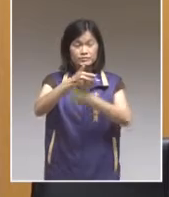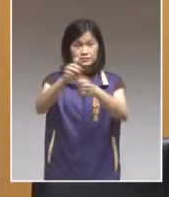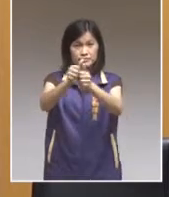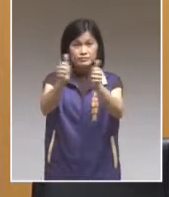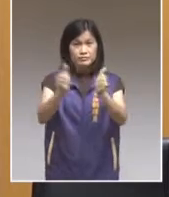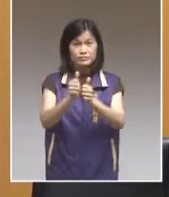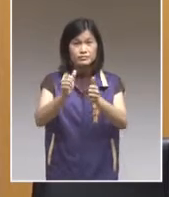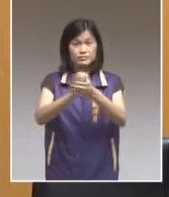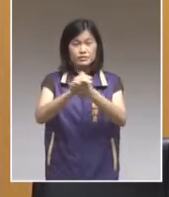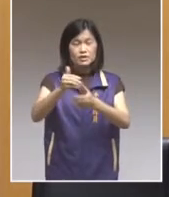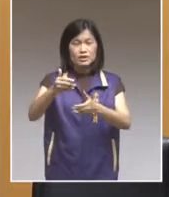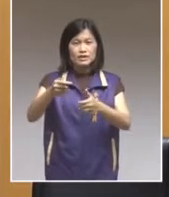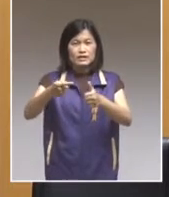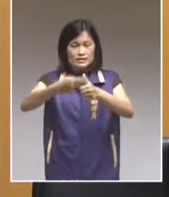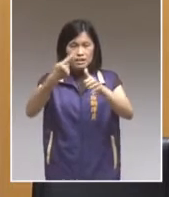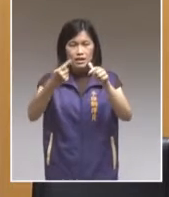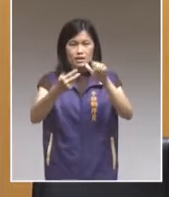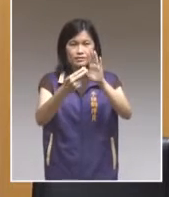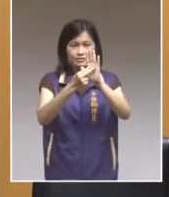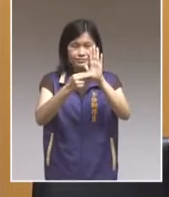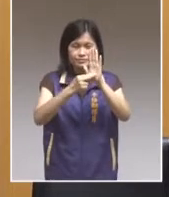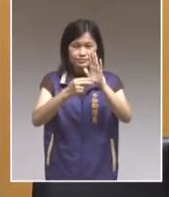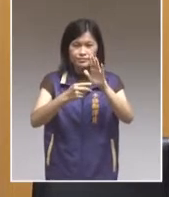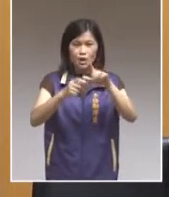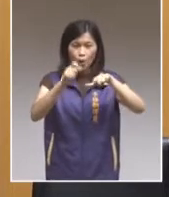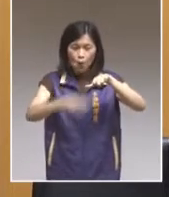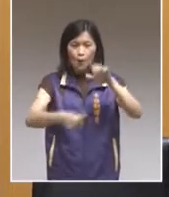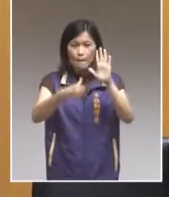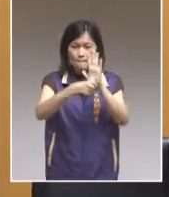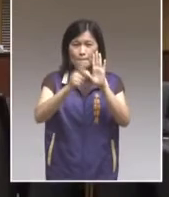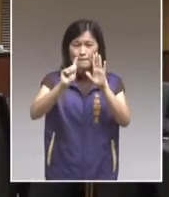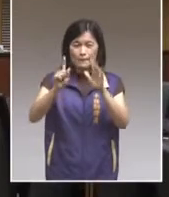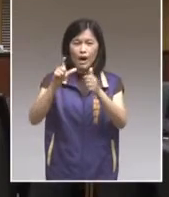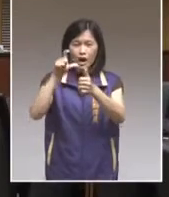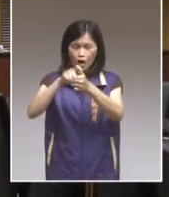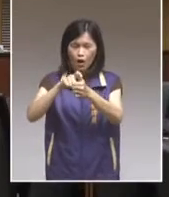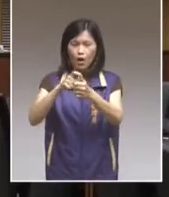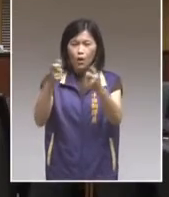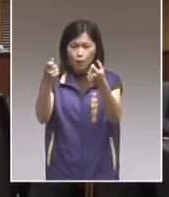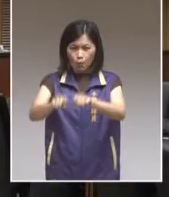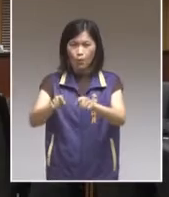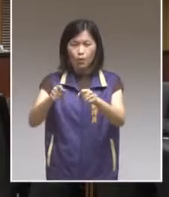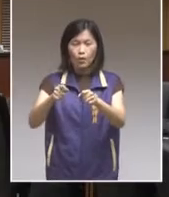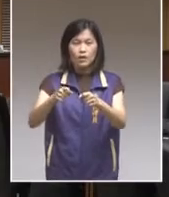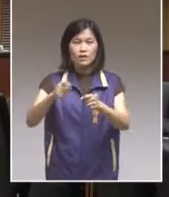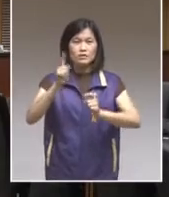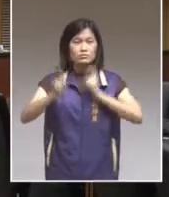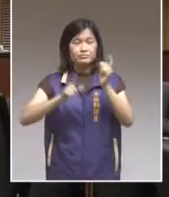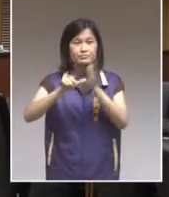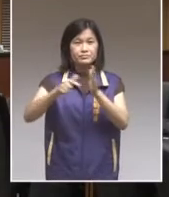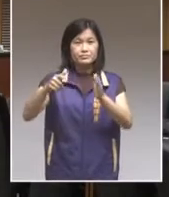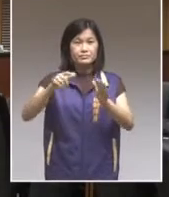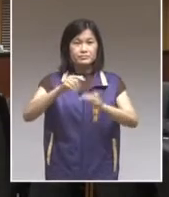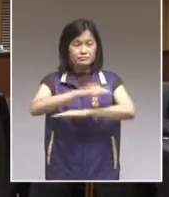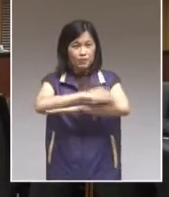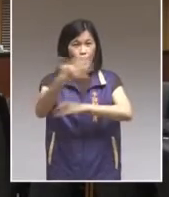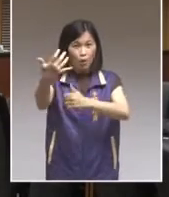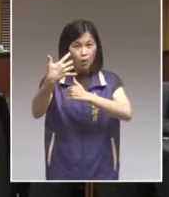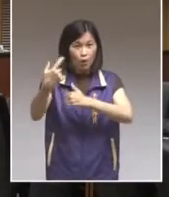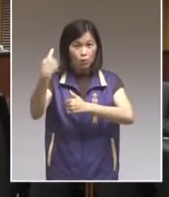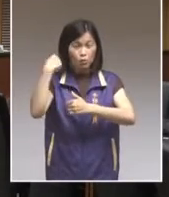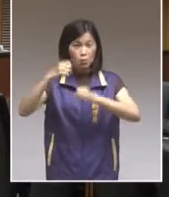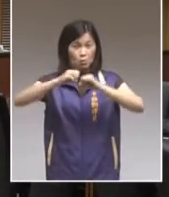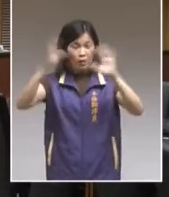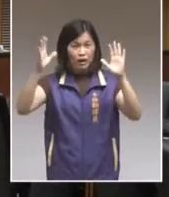在提问的时候请简单说明您的单位，进简单说明您的题目，谢谢。 自由时报提问，就昨天有提到那个